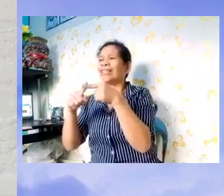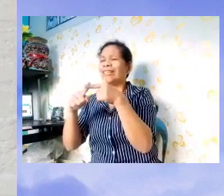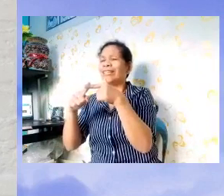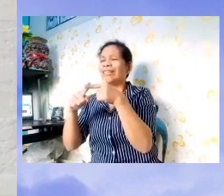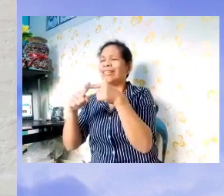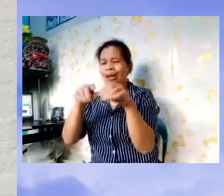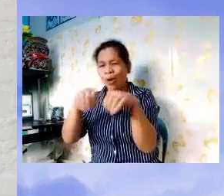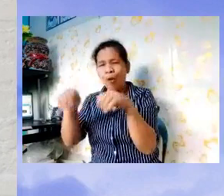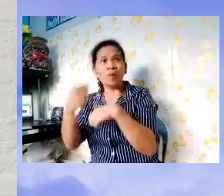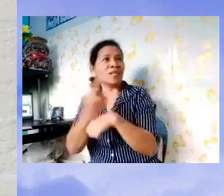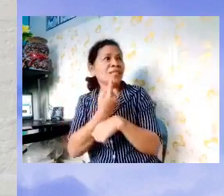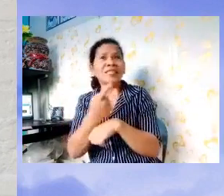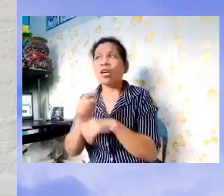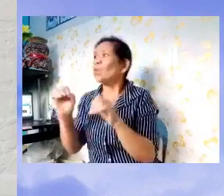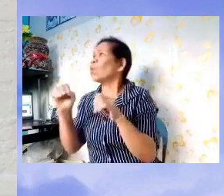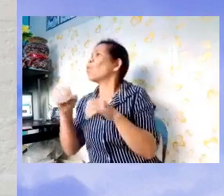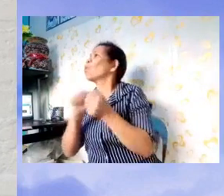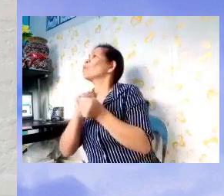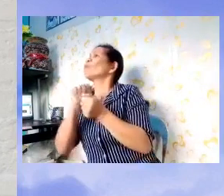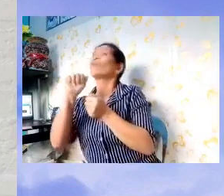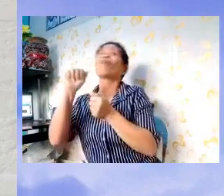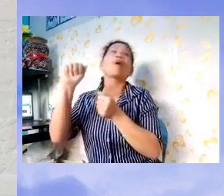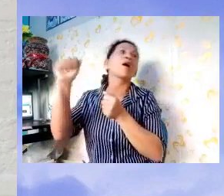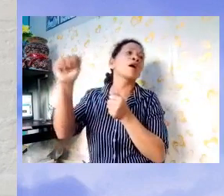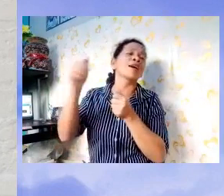Panginoon. Sabi niya,